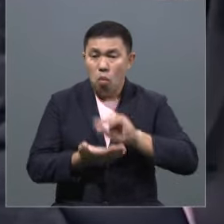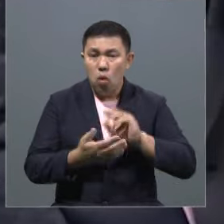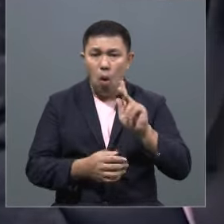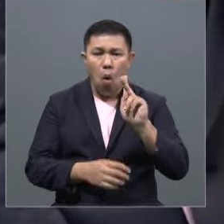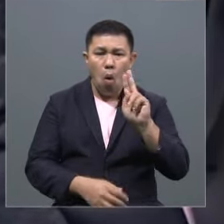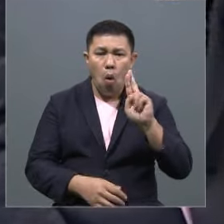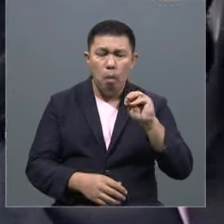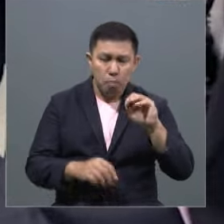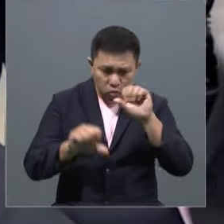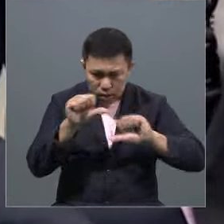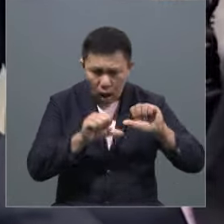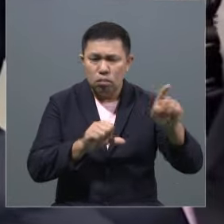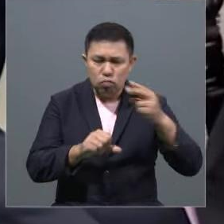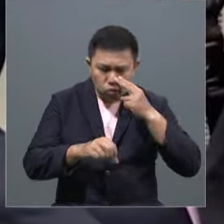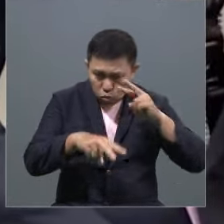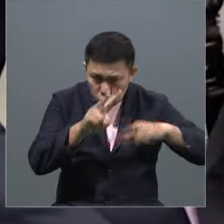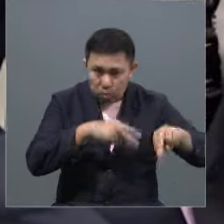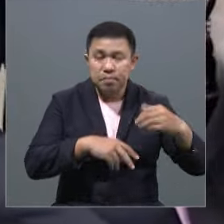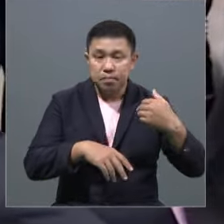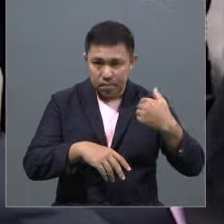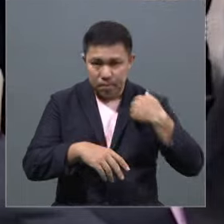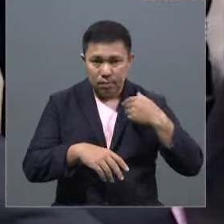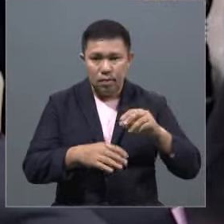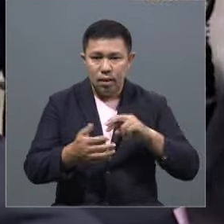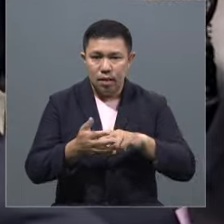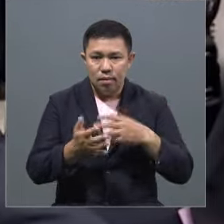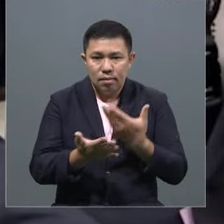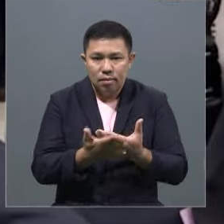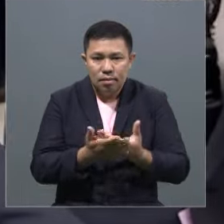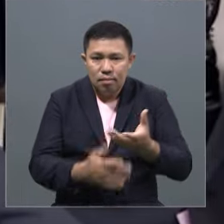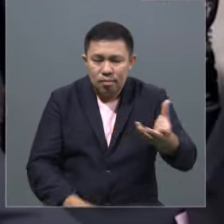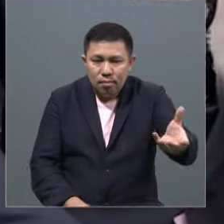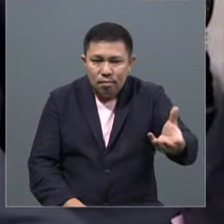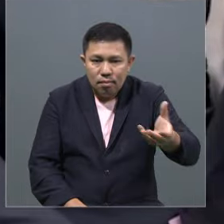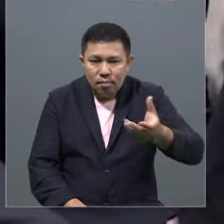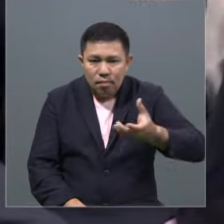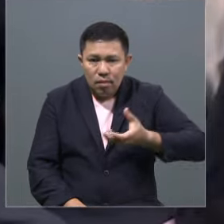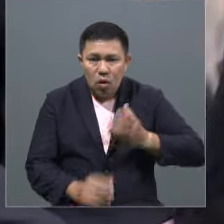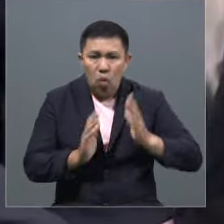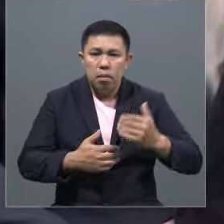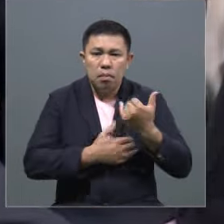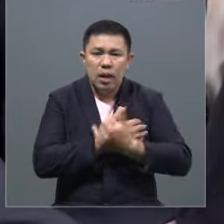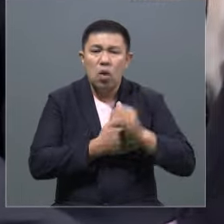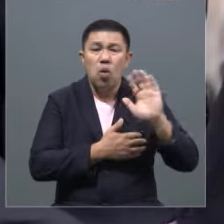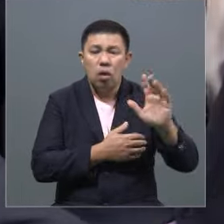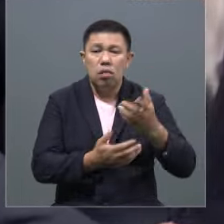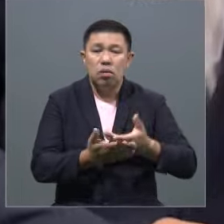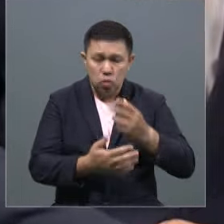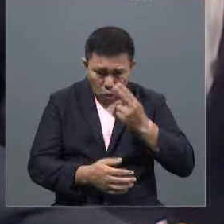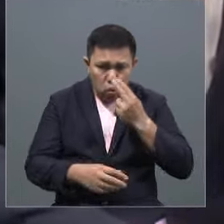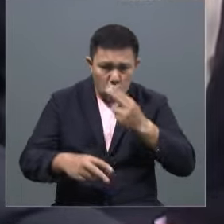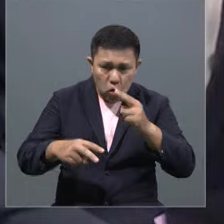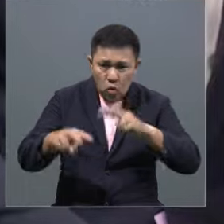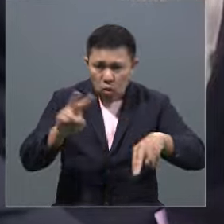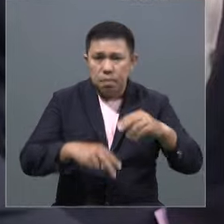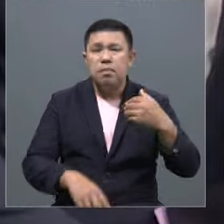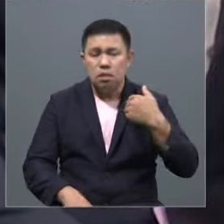เก็คงต้องตรวจเหมือนกันนะครับเพราะก็เคงไม่เอาเงินเอาเอาชีวิตของคนในประเทศเมาเสี่ยงเคงต้องตรวจ